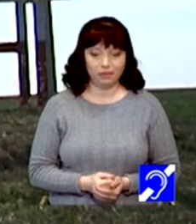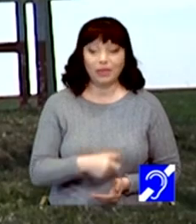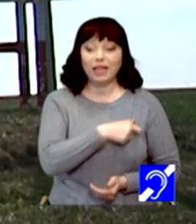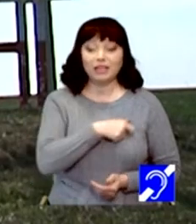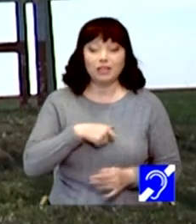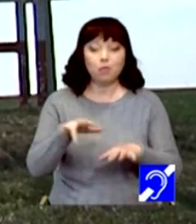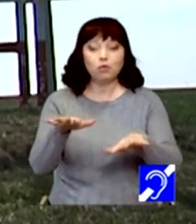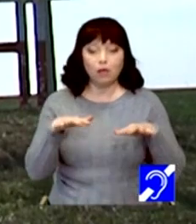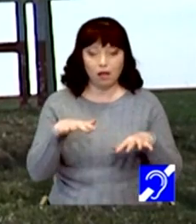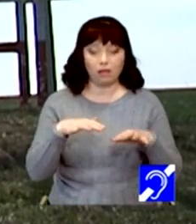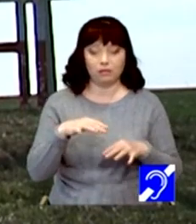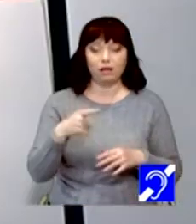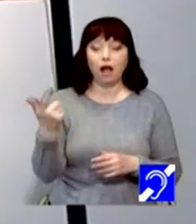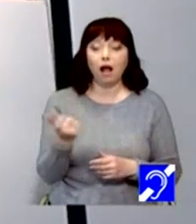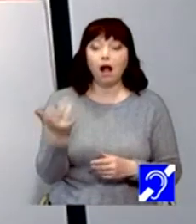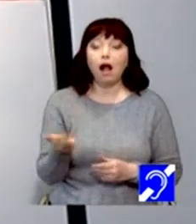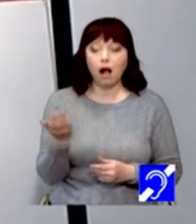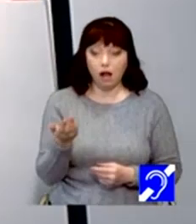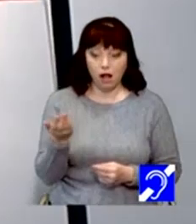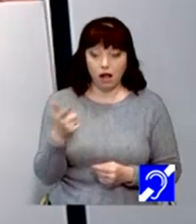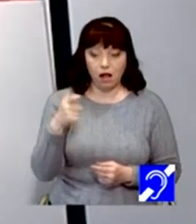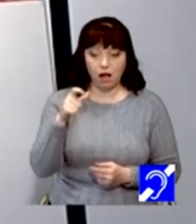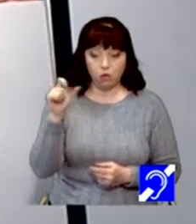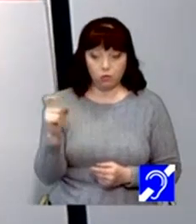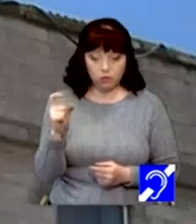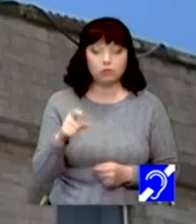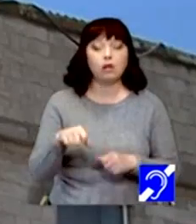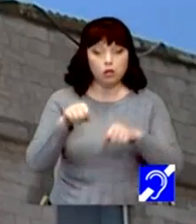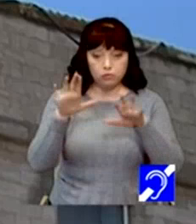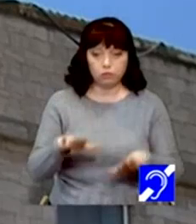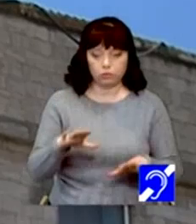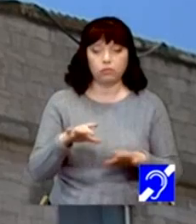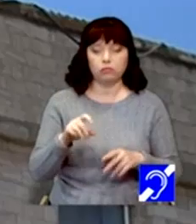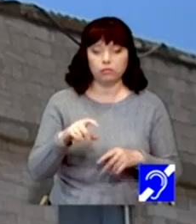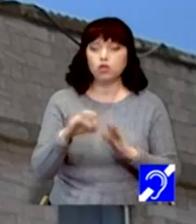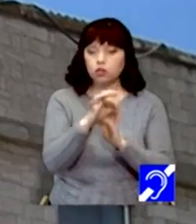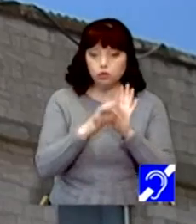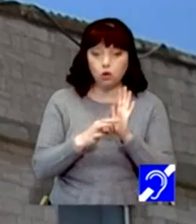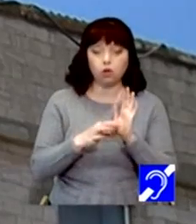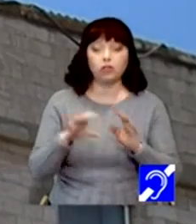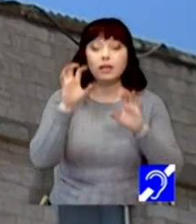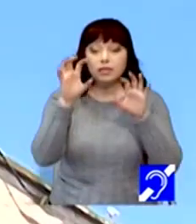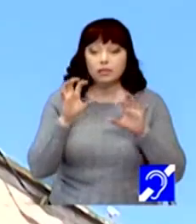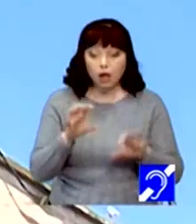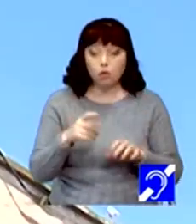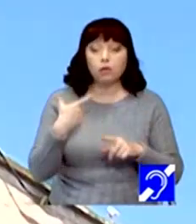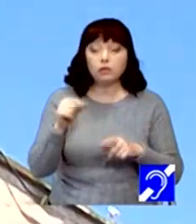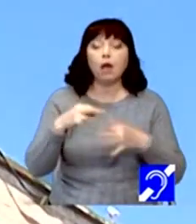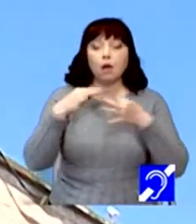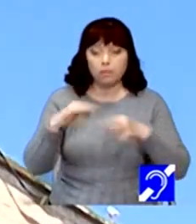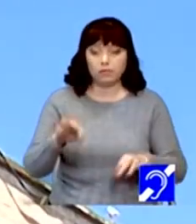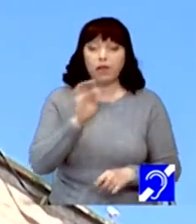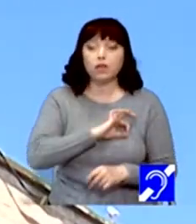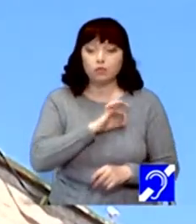deputații adunării populare a unității teritoriale autonome gagauzia au adoptat un regim de urgență colegii prin care se permite